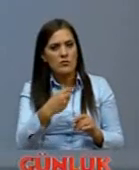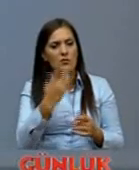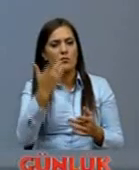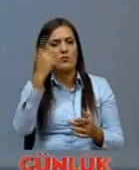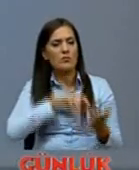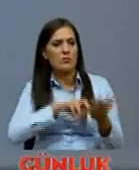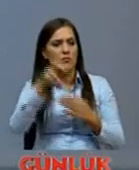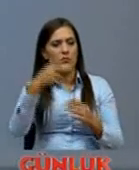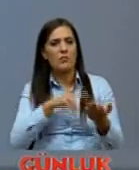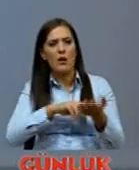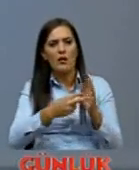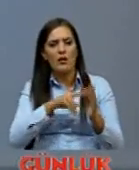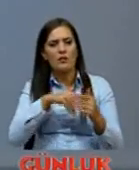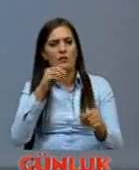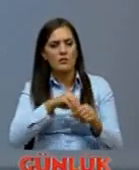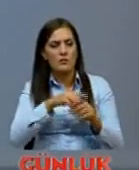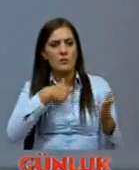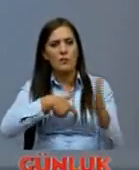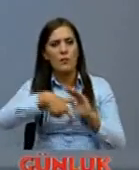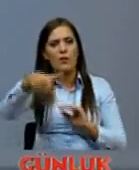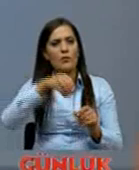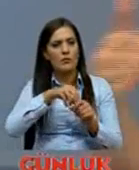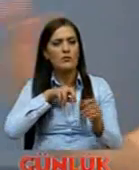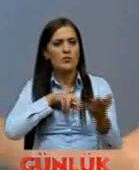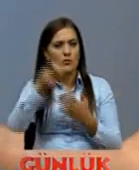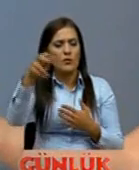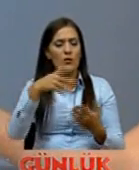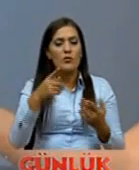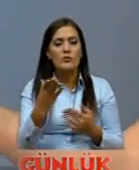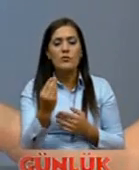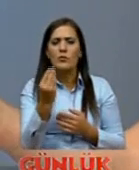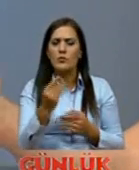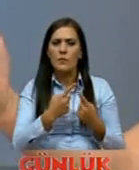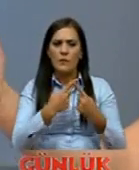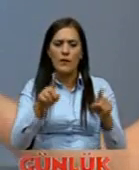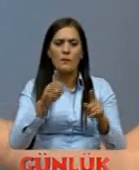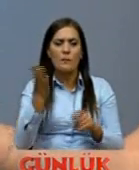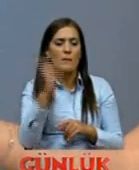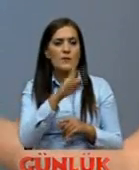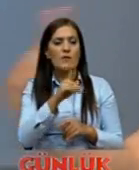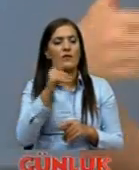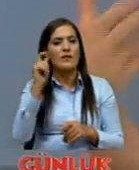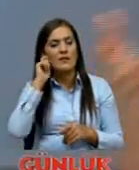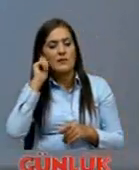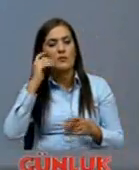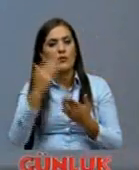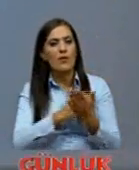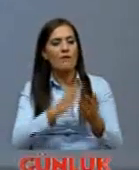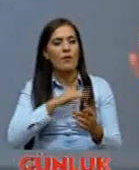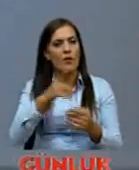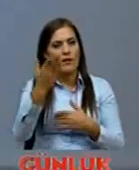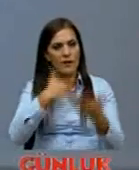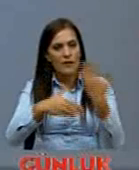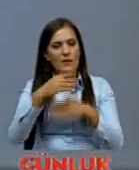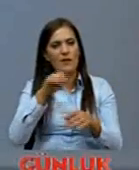Hani çıkıp gösteriyorlar. Sahnede işte podyumda yürüyorlar. Tabii çok çok başka kurallar ve disiplinler var. Onları bize anlatır